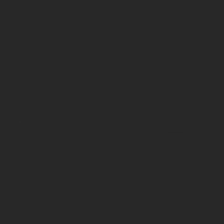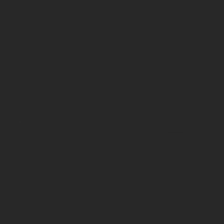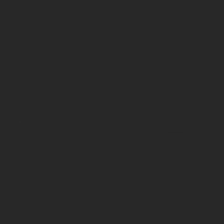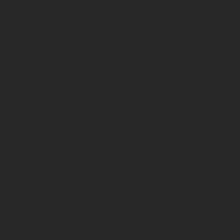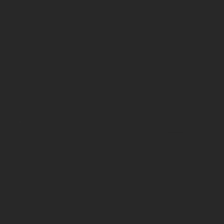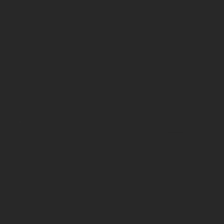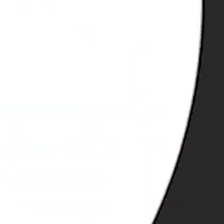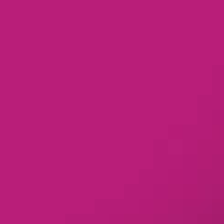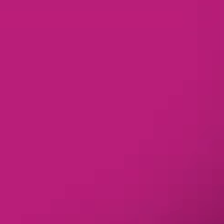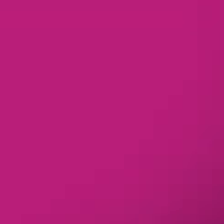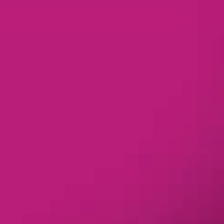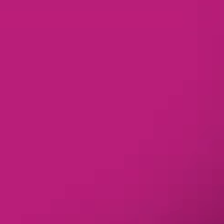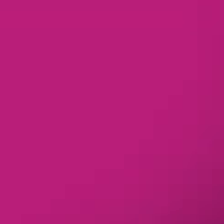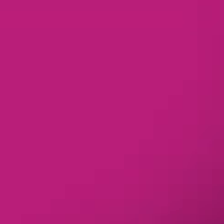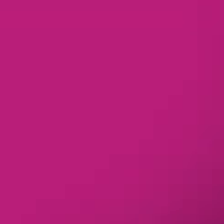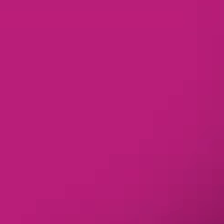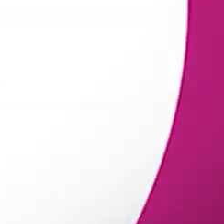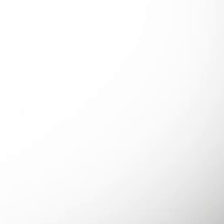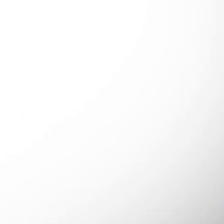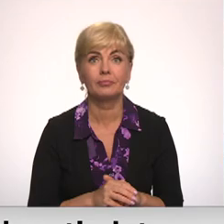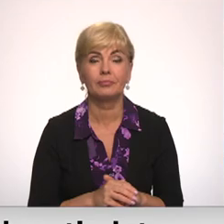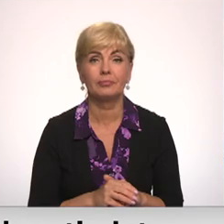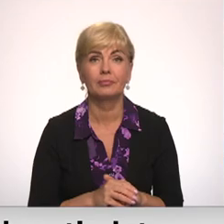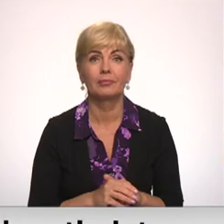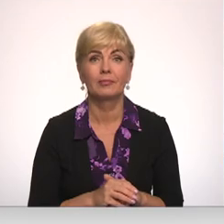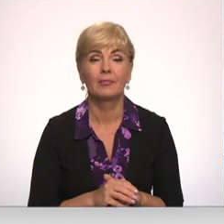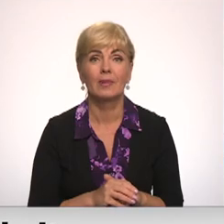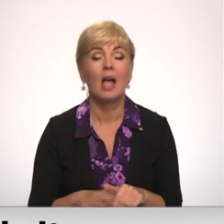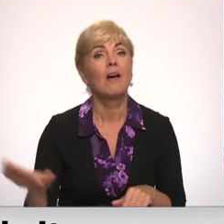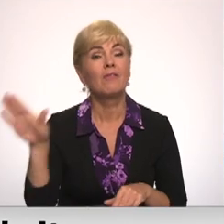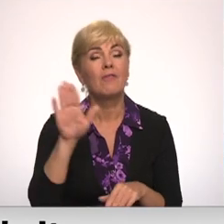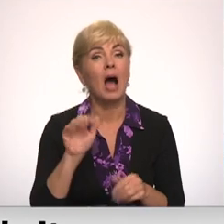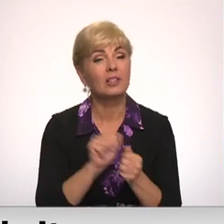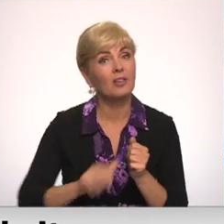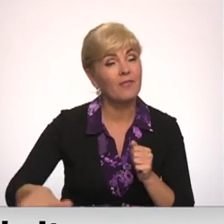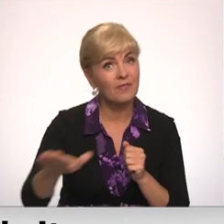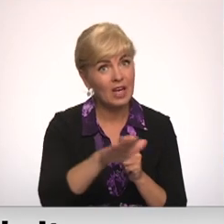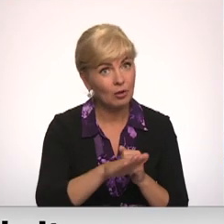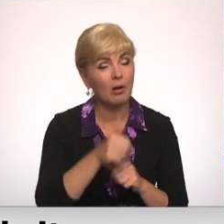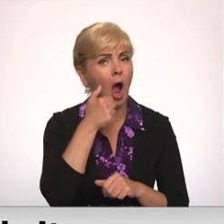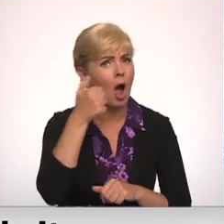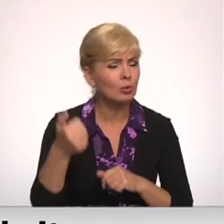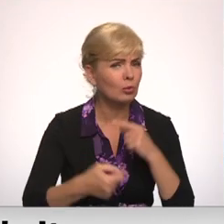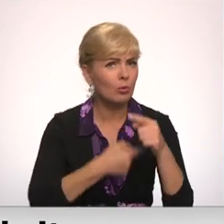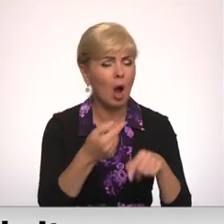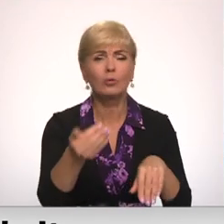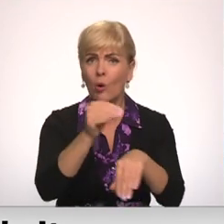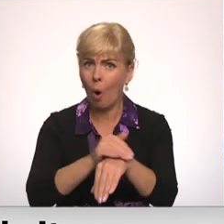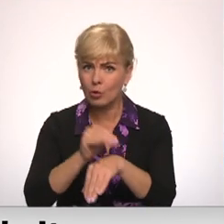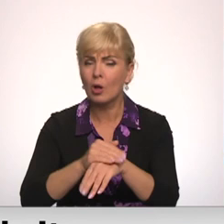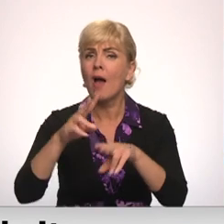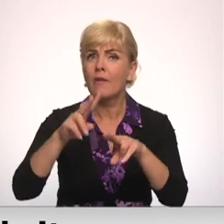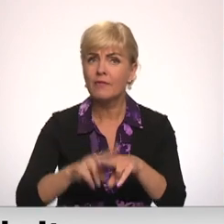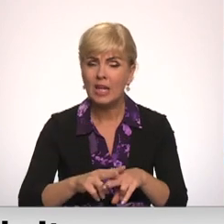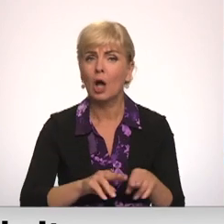Re! Viss ēters ir te! Valsts vides dienests gadu no gada konstatē aizvien jaunas vietas, kur lielos apjomos